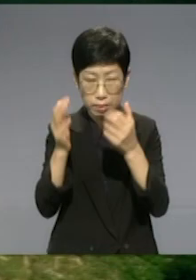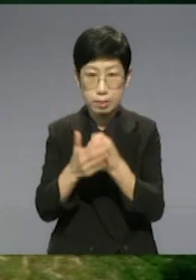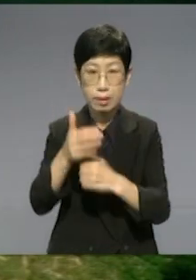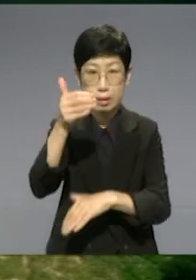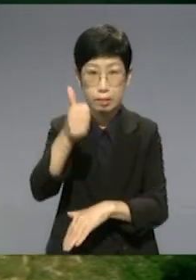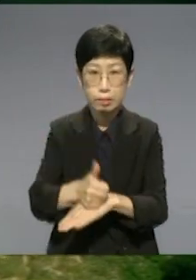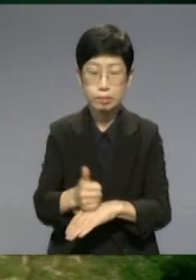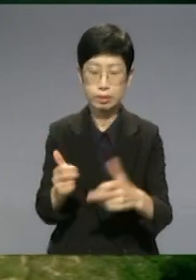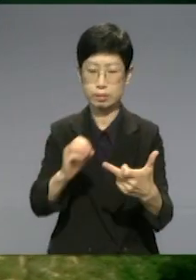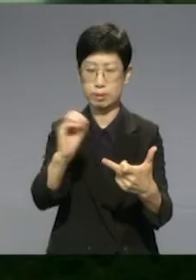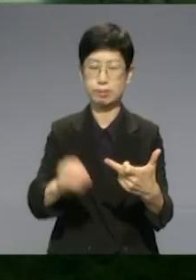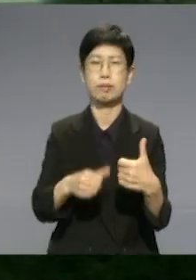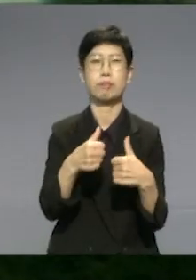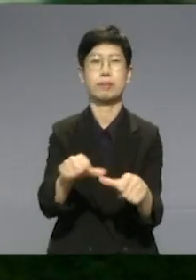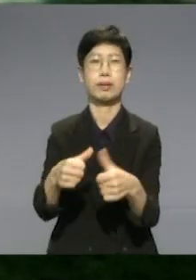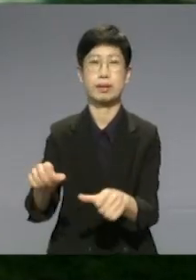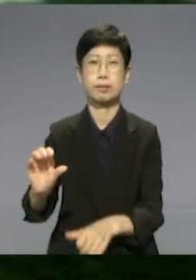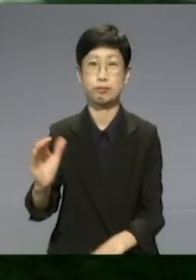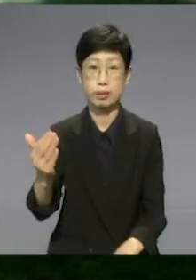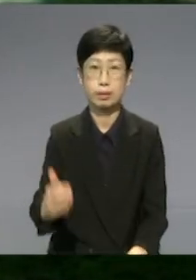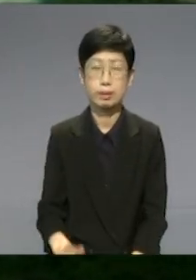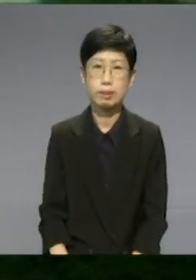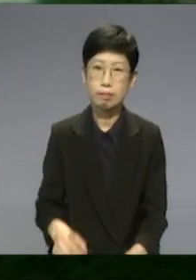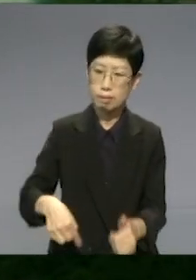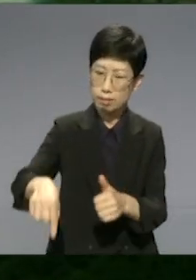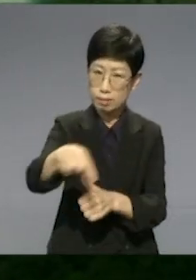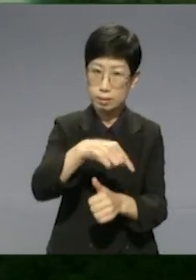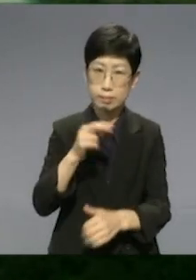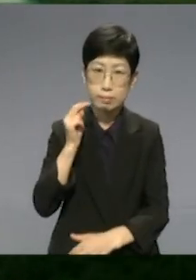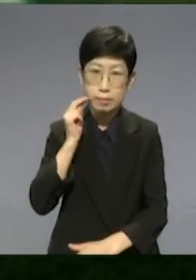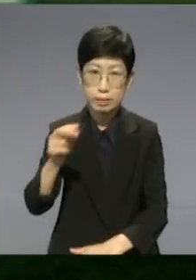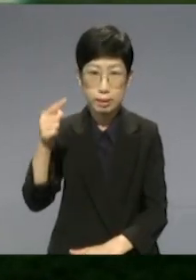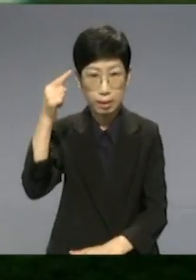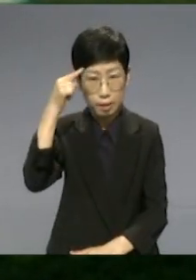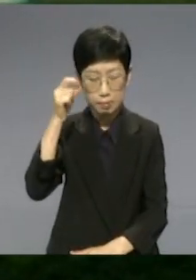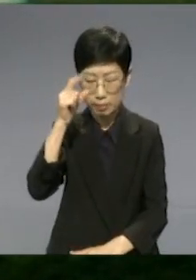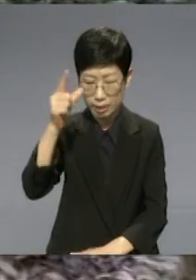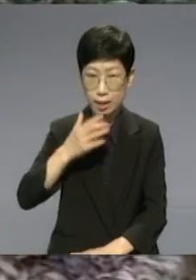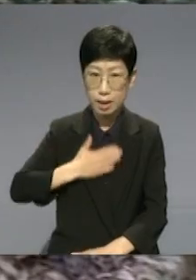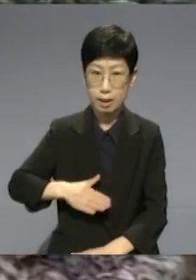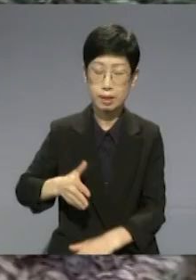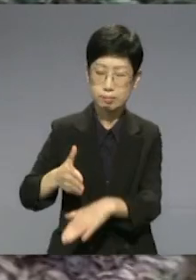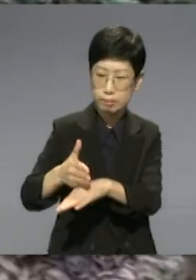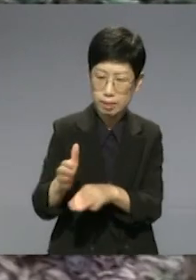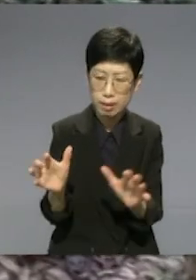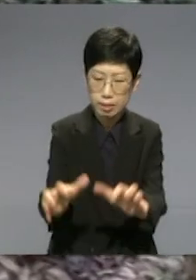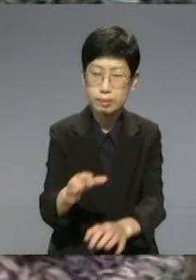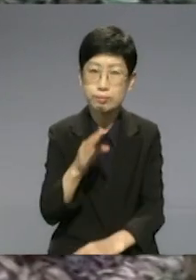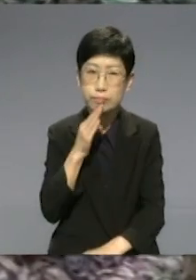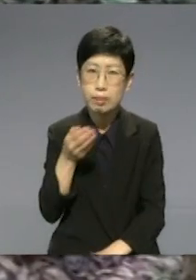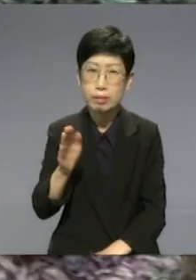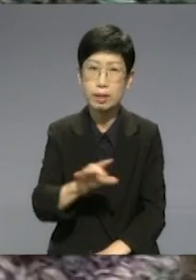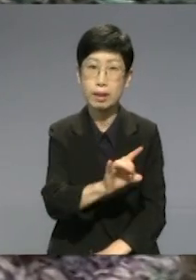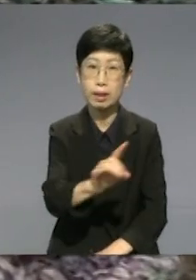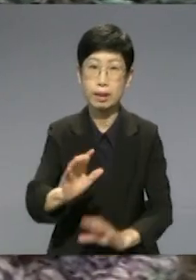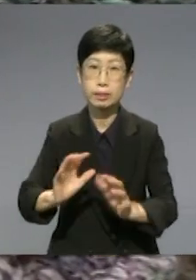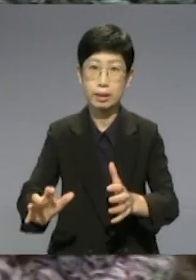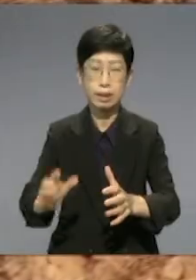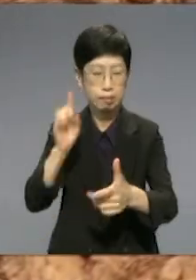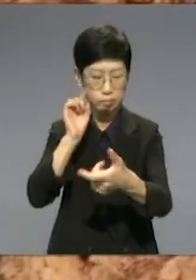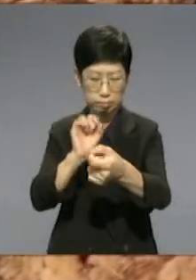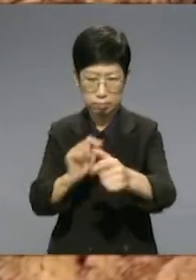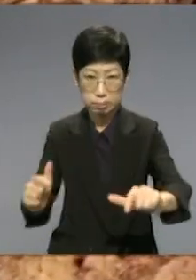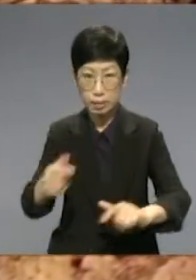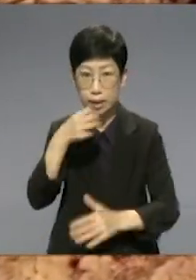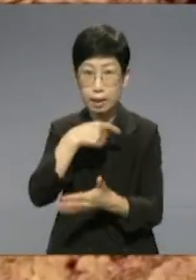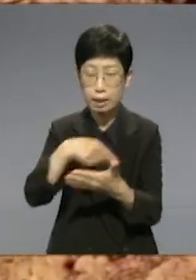17%가 파괴됐습니다. 사태의 심각성을 깨달은 남미 국가들이 뒤늦게 모였지만 각국의 이해관계가 엇갈리면서